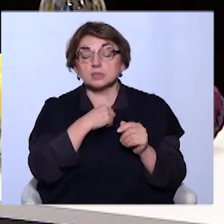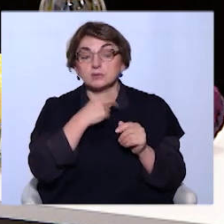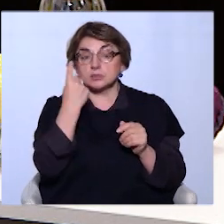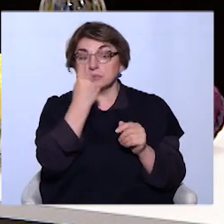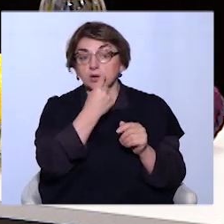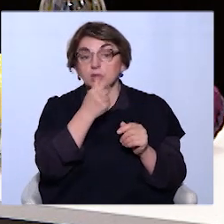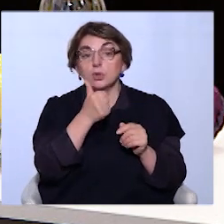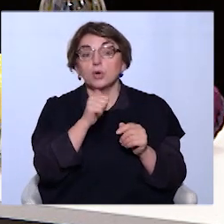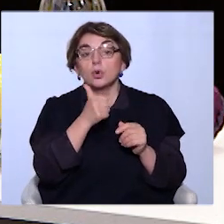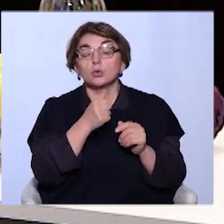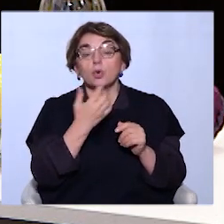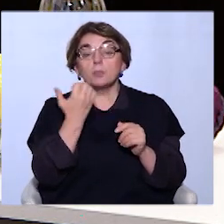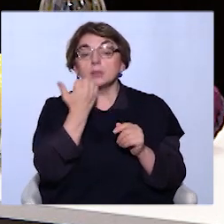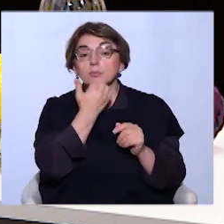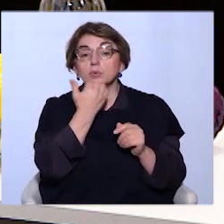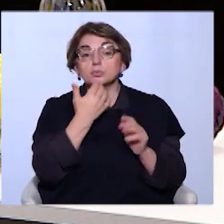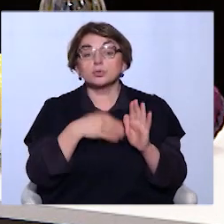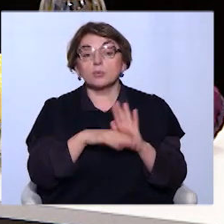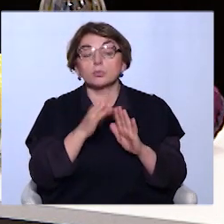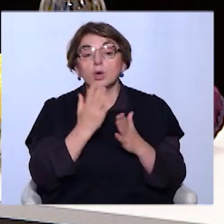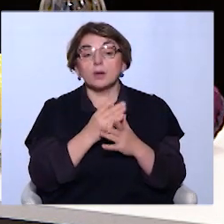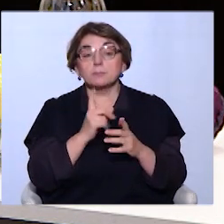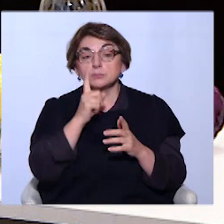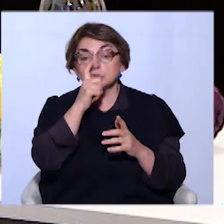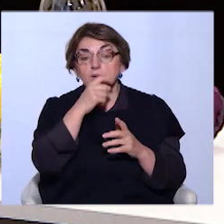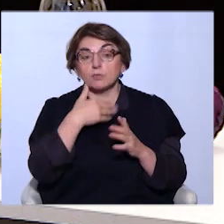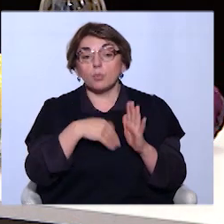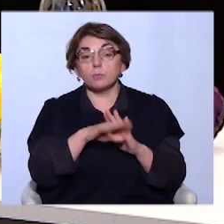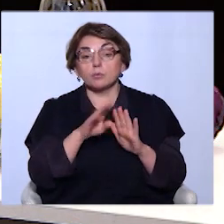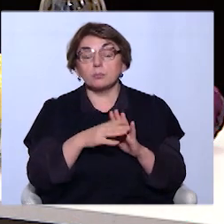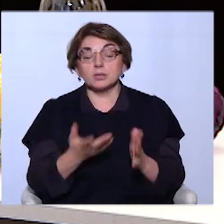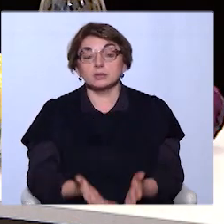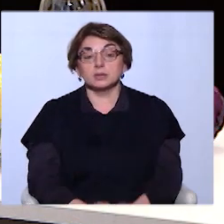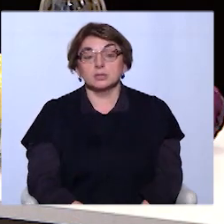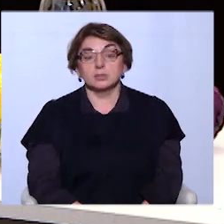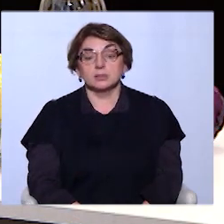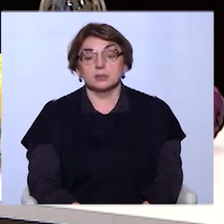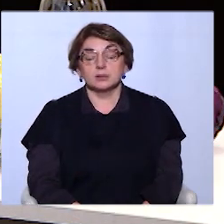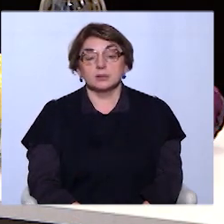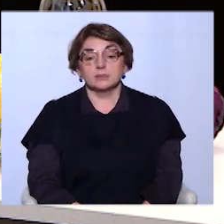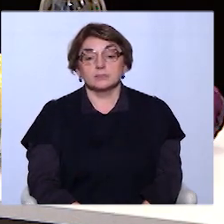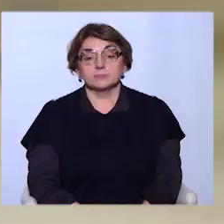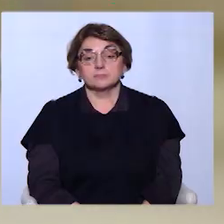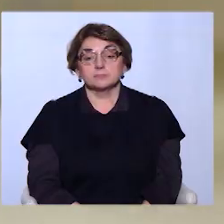ნახე, რომელ პროდუქტში იქნება მჟავა არე უფრო, ესე იგი,